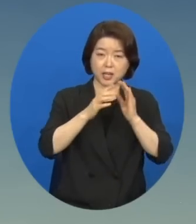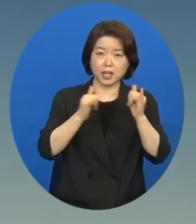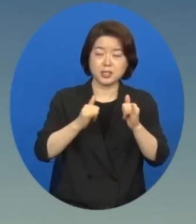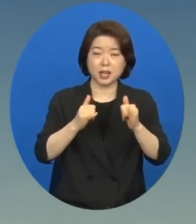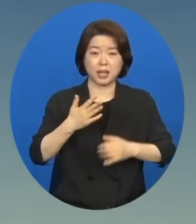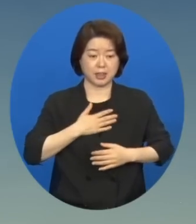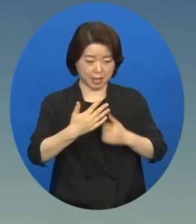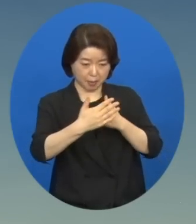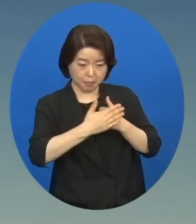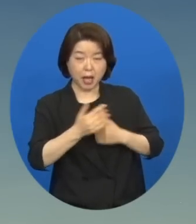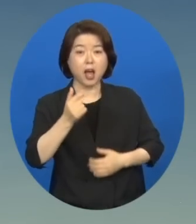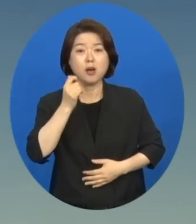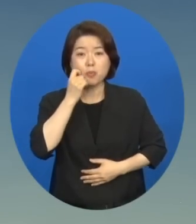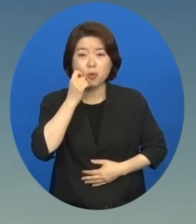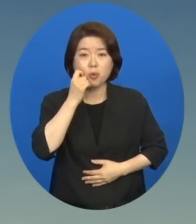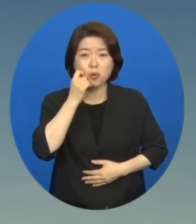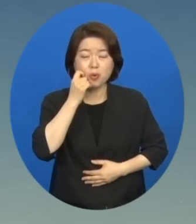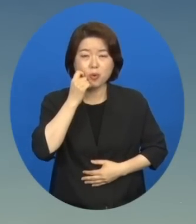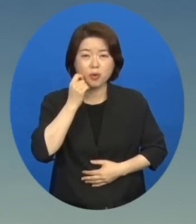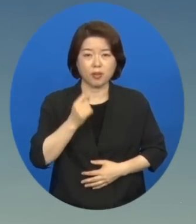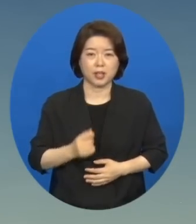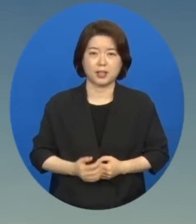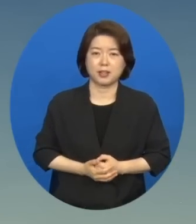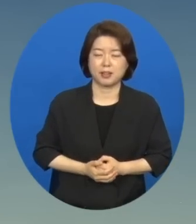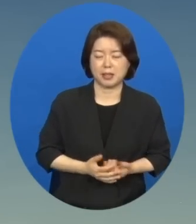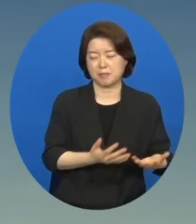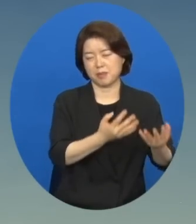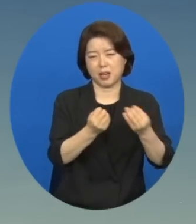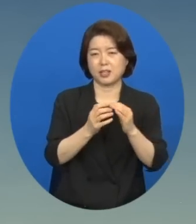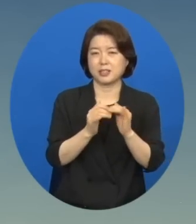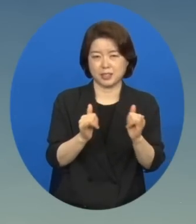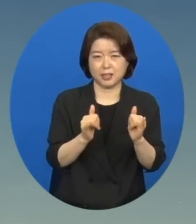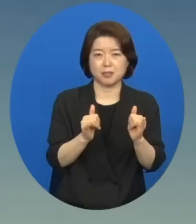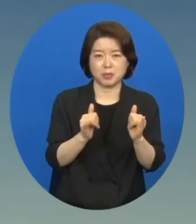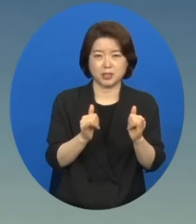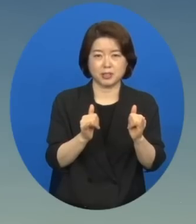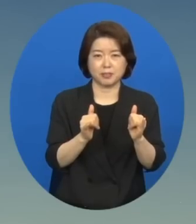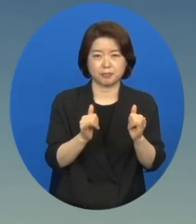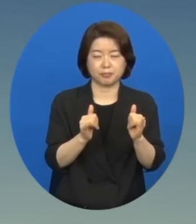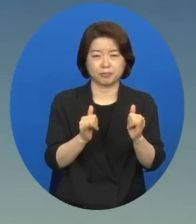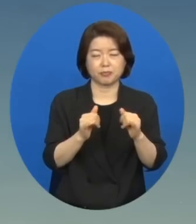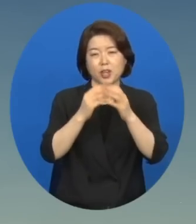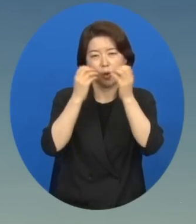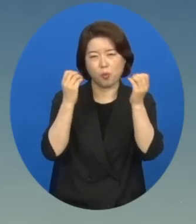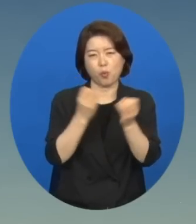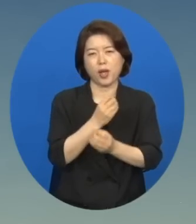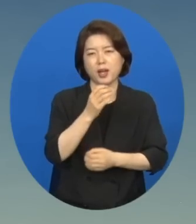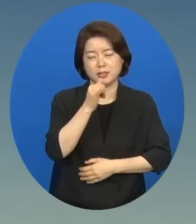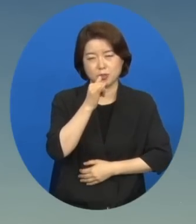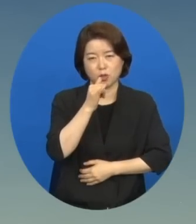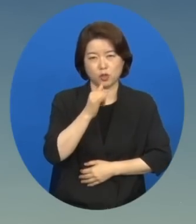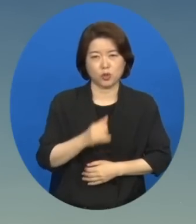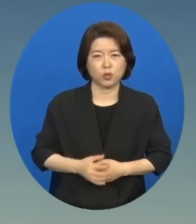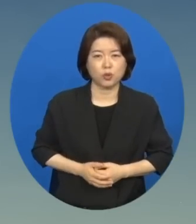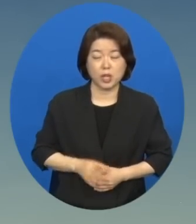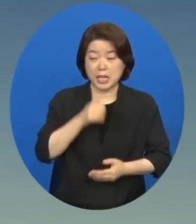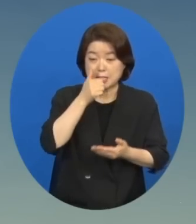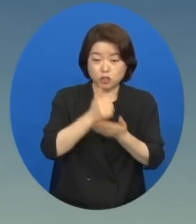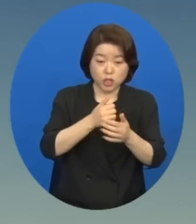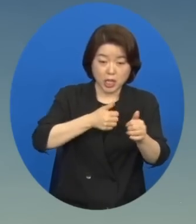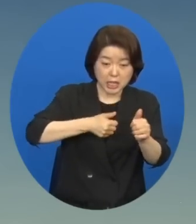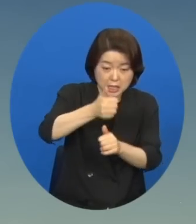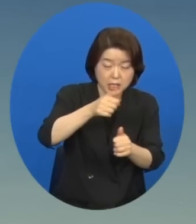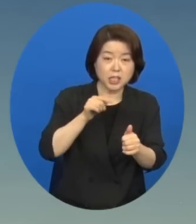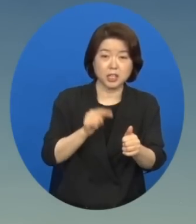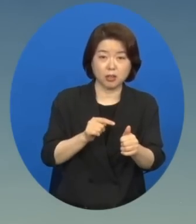그래서 나를 만지지도 못하는 거예요. 많은 분들이 오해하는 것이 죄를 이긴다는